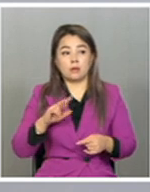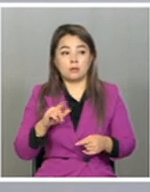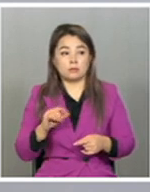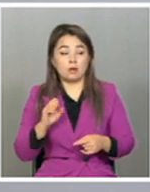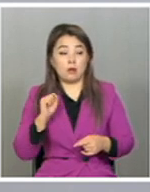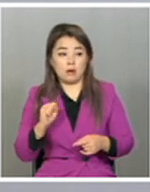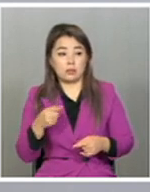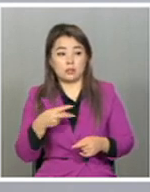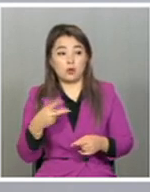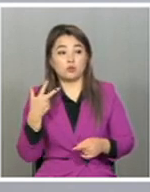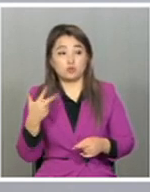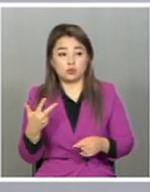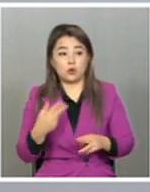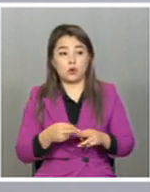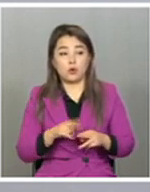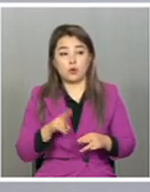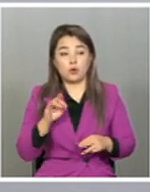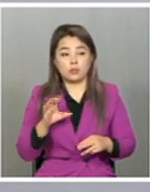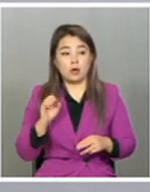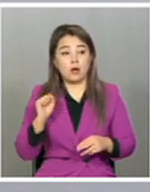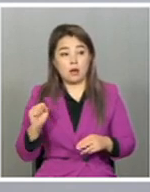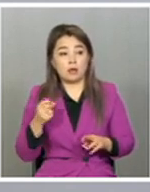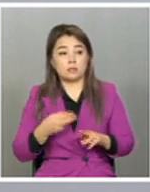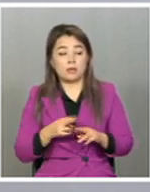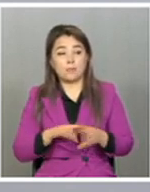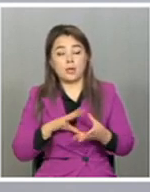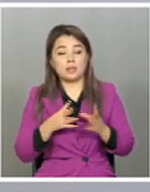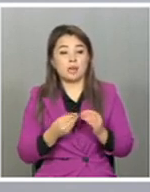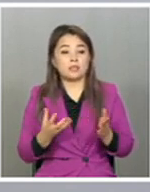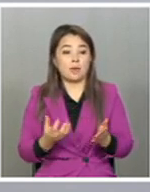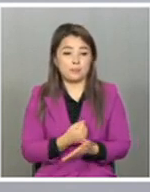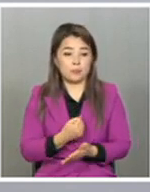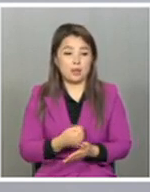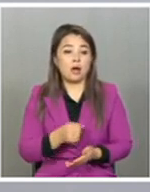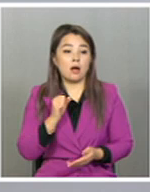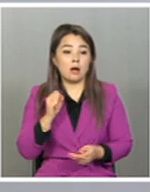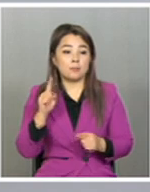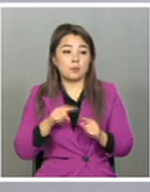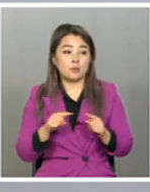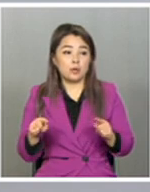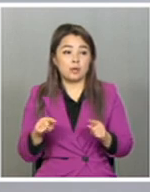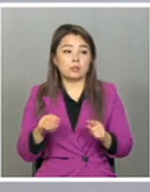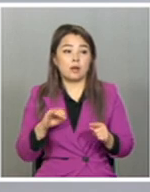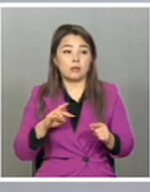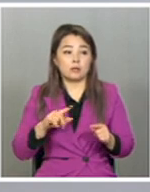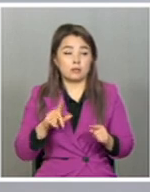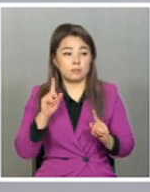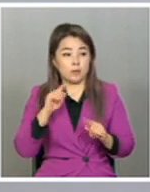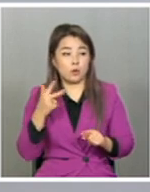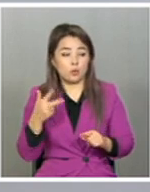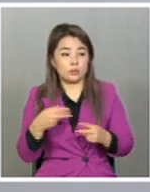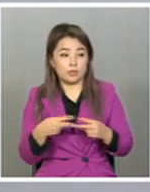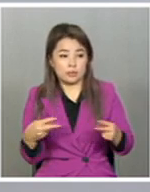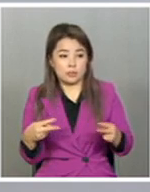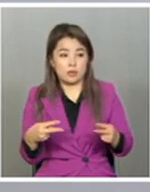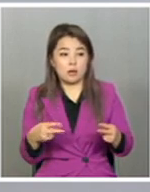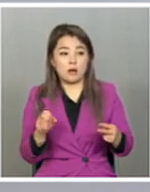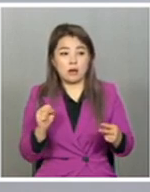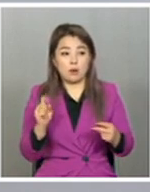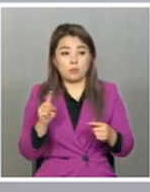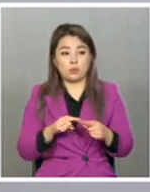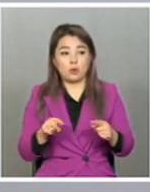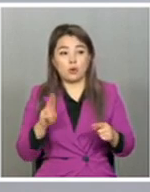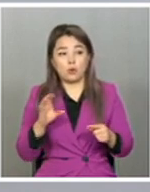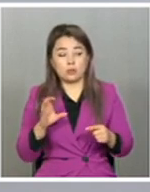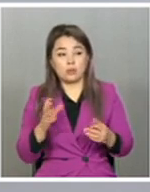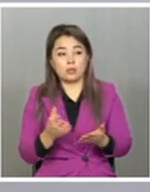үшке тең болса, косинус А-ның мәнін табыңыз. Яғни, А бұрышының тангенсі бізде белгілі үшке тең, онда А бұрышының